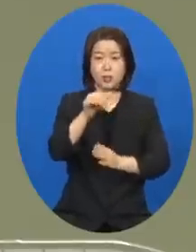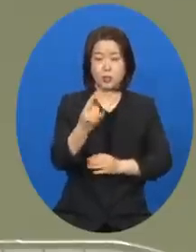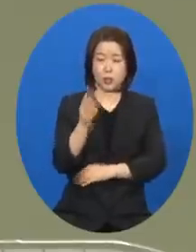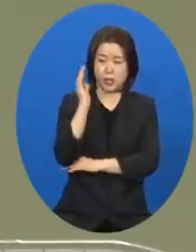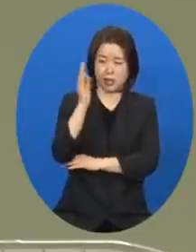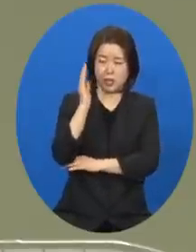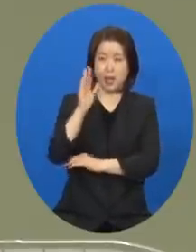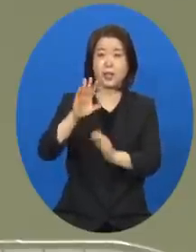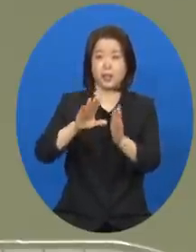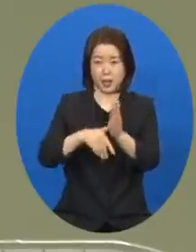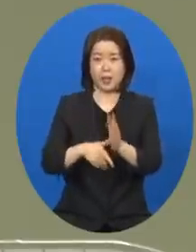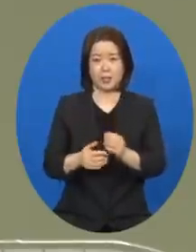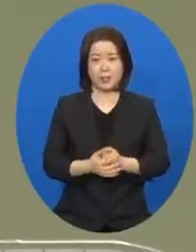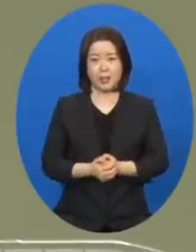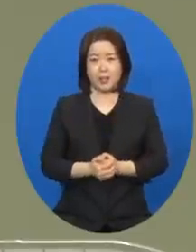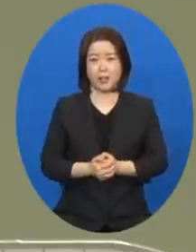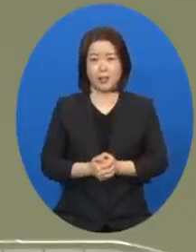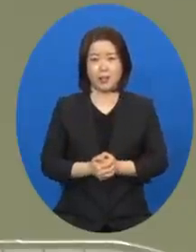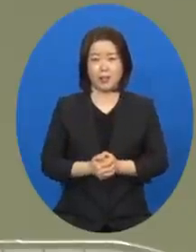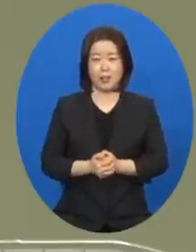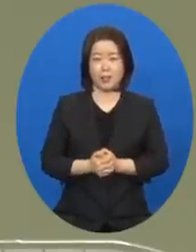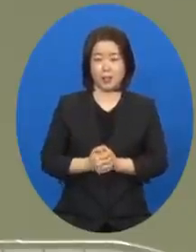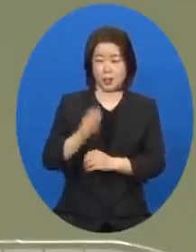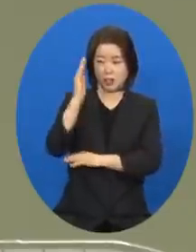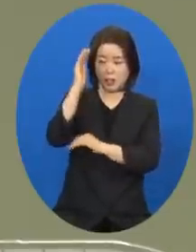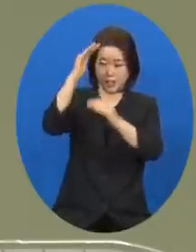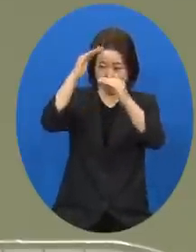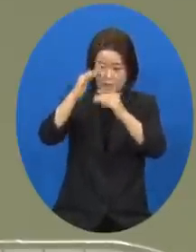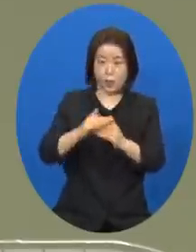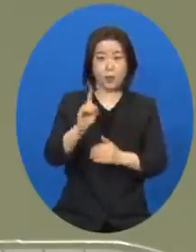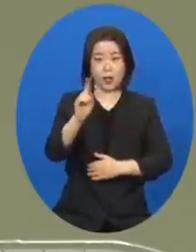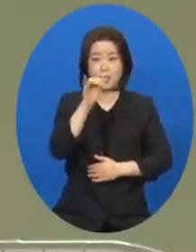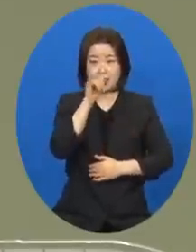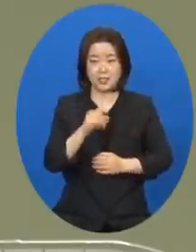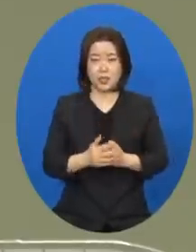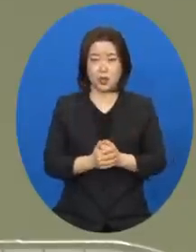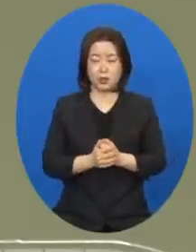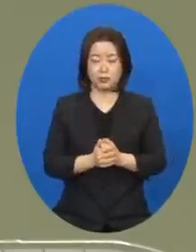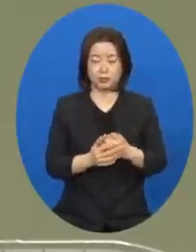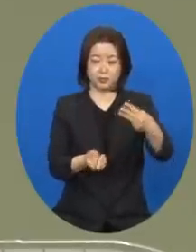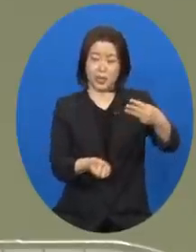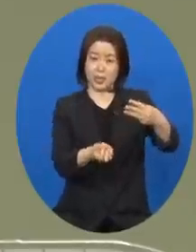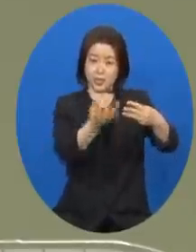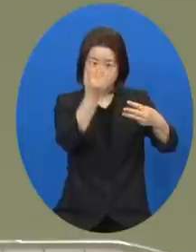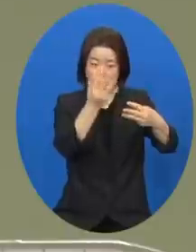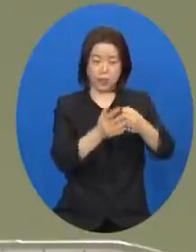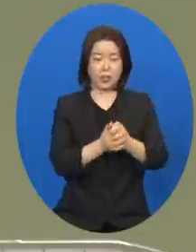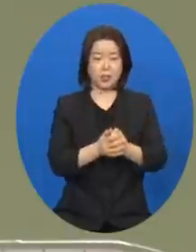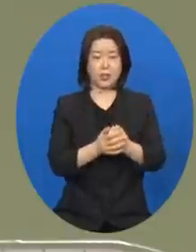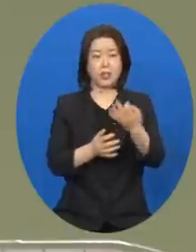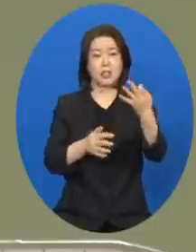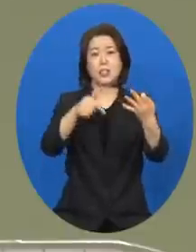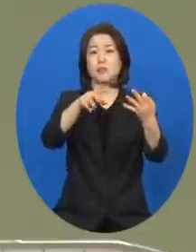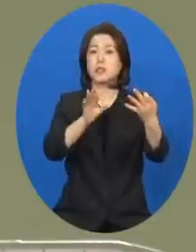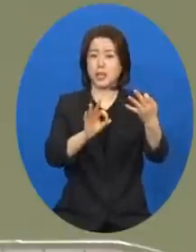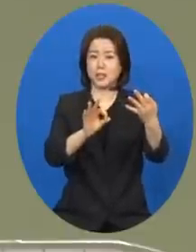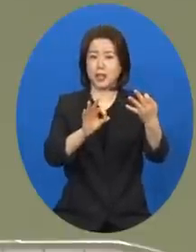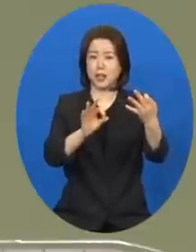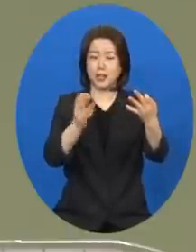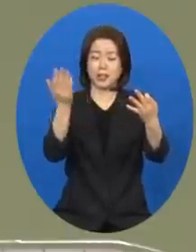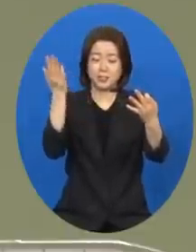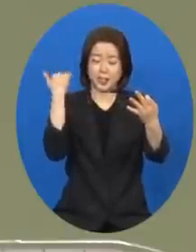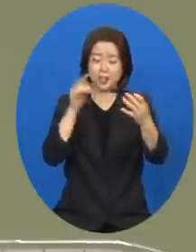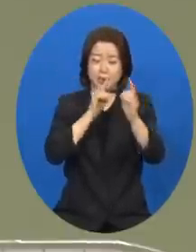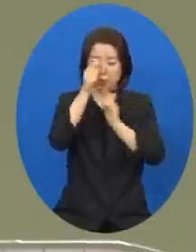하는 그런 강의 내용이 하나 있는데 레위기 14장을 가지고 말씀기도 했던